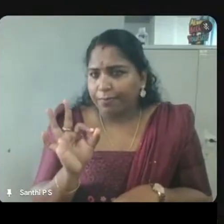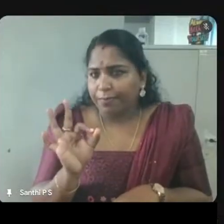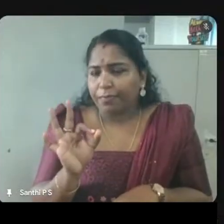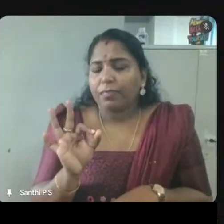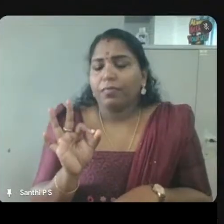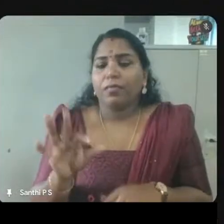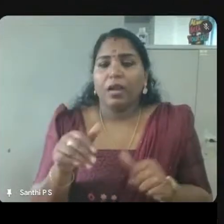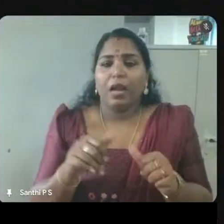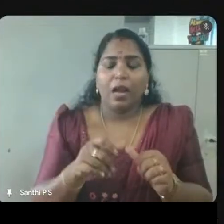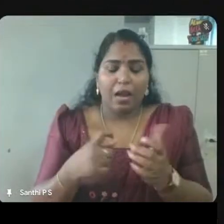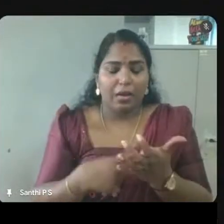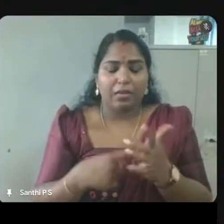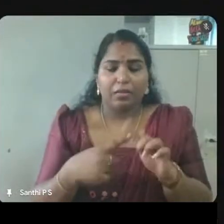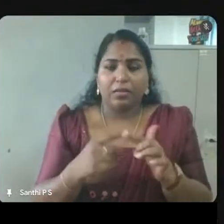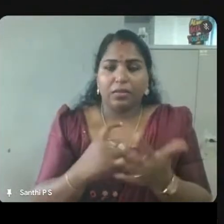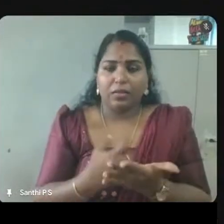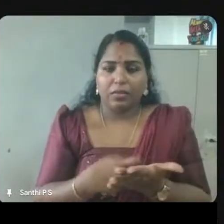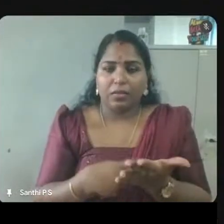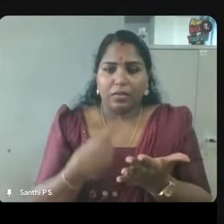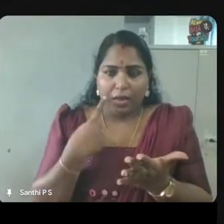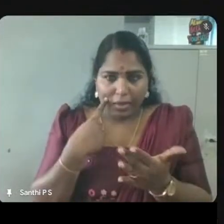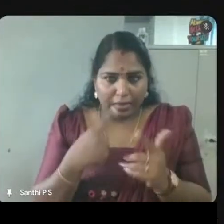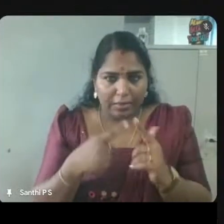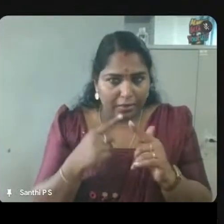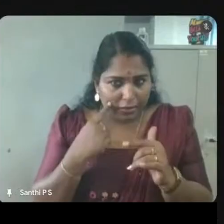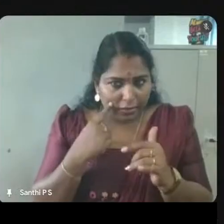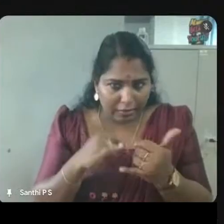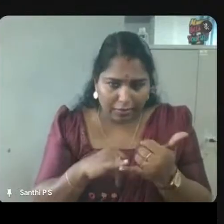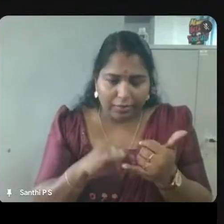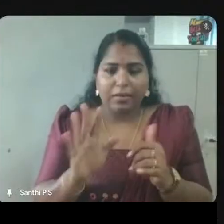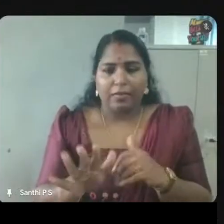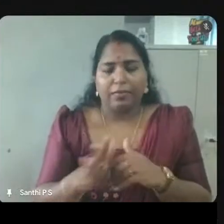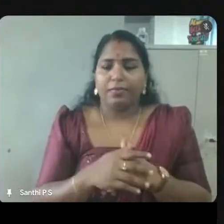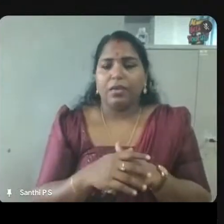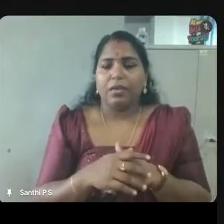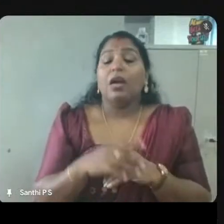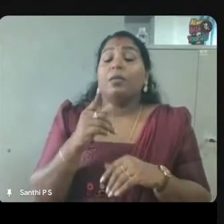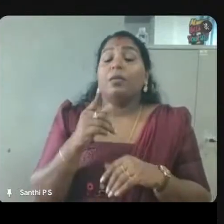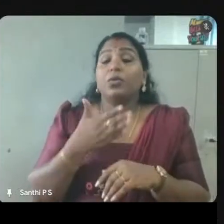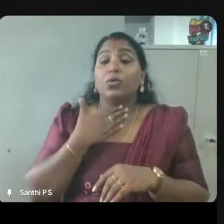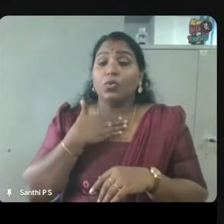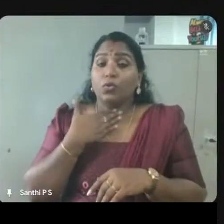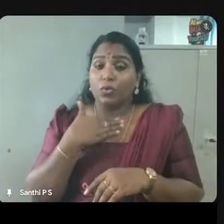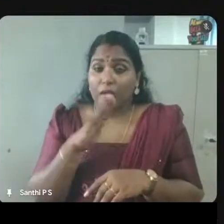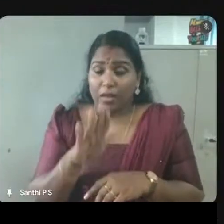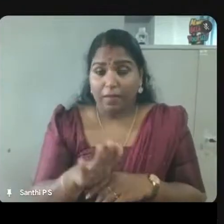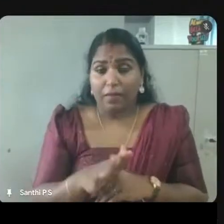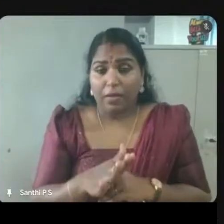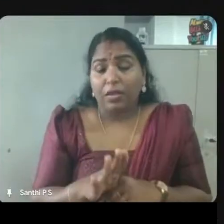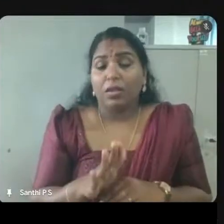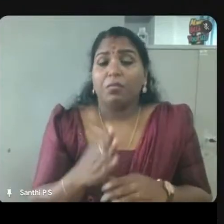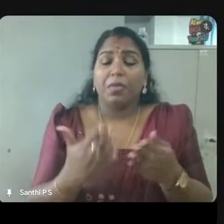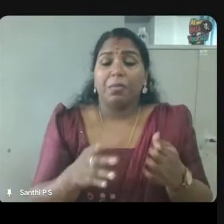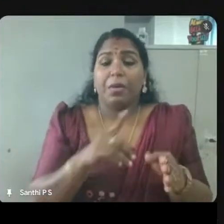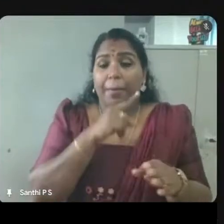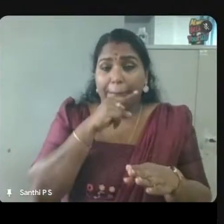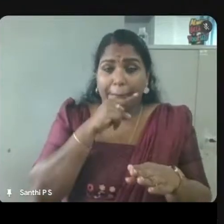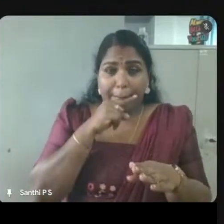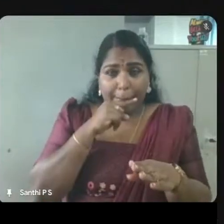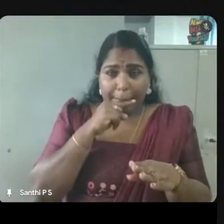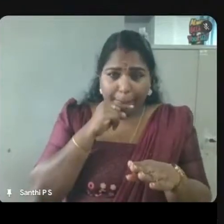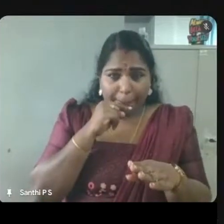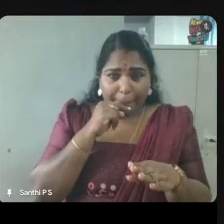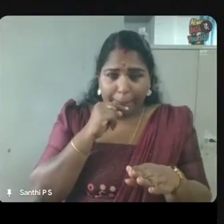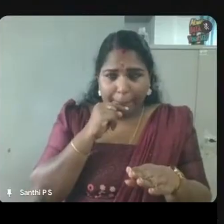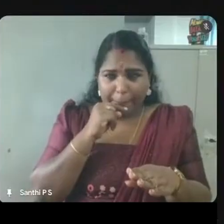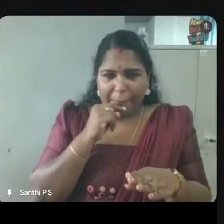ആർത്രൈറ്റിസ് ഉണ്ട്. ഓക്കെ. സോ ഈ ഡയബറ്റിസിൽ നമ്മൾ മനസ്സിലാക്കേണ്ട ഒരു കാര്യം, ബ്ലഡ് ഷുഗറിന്റെ ഫ്ലക്ച്വേഷൻ കൊണ്ട് തന്നെ കാഴ്ചക്കുറവ് വരാം. സോ ഇപ്പൊ മാം തന്നെ